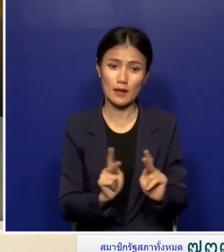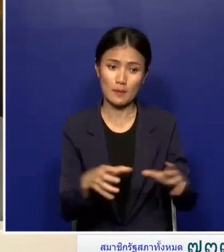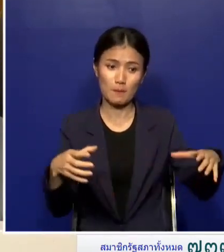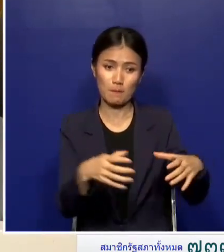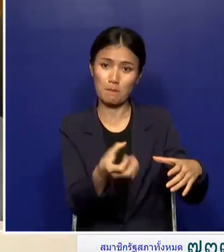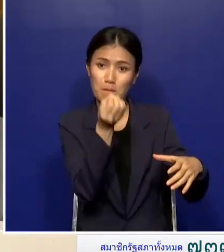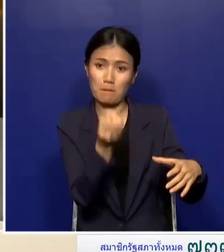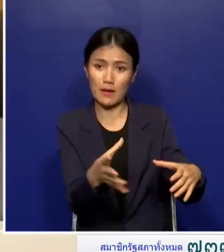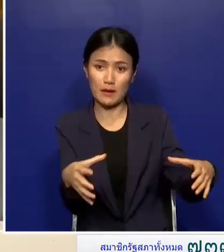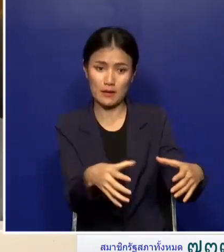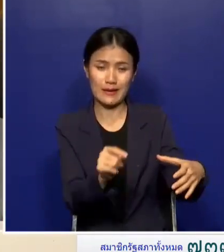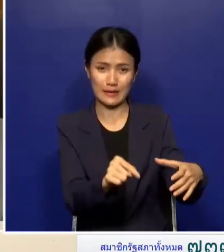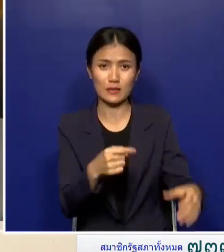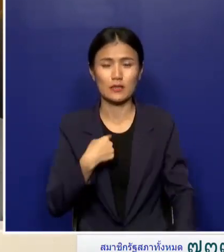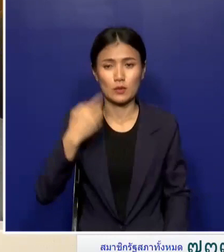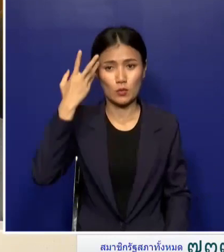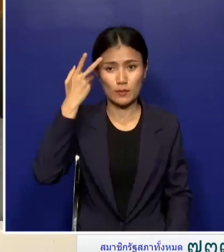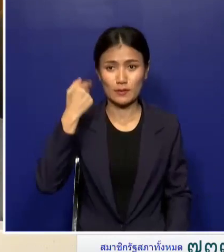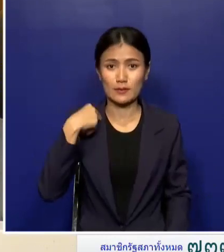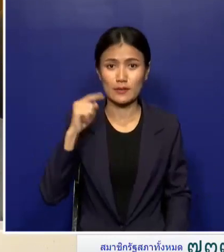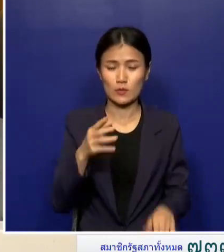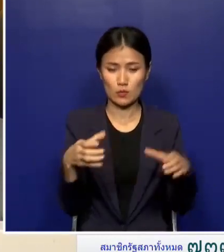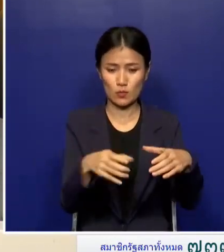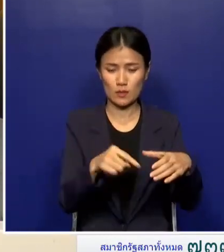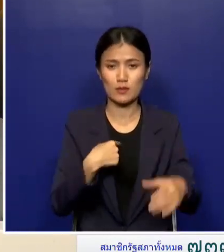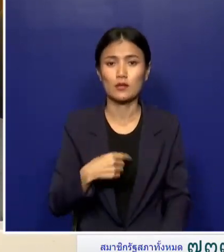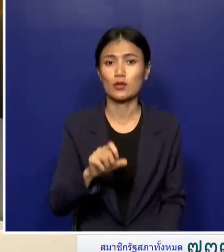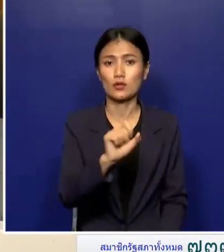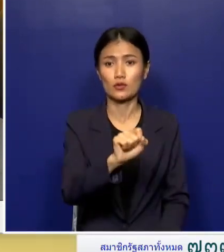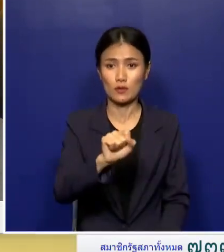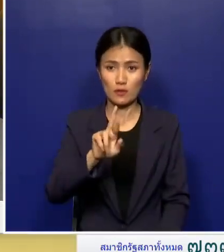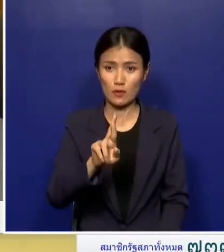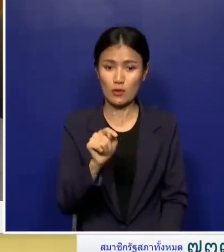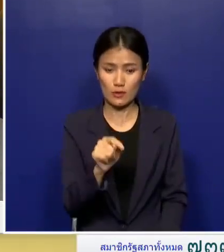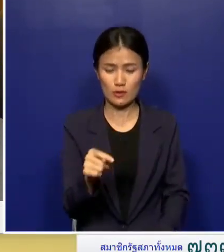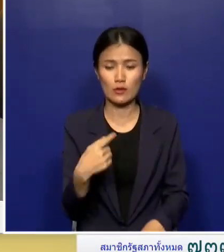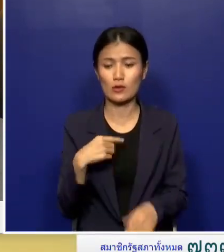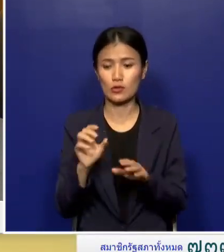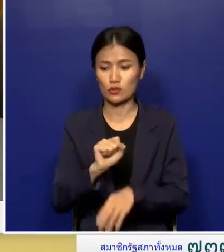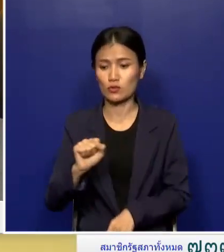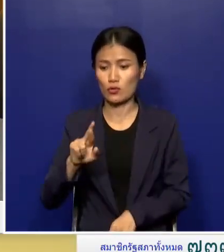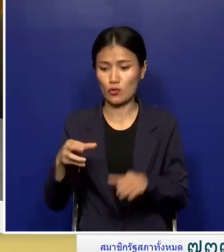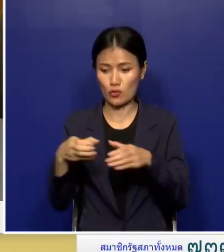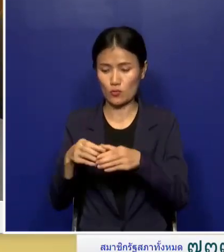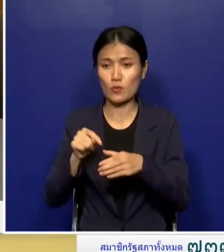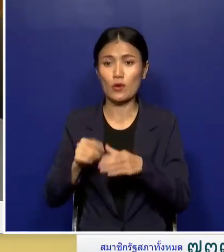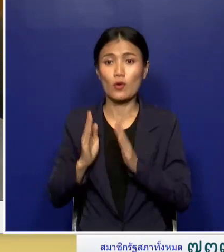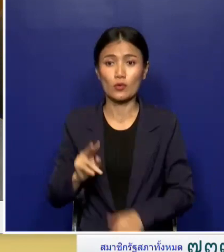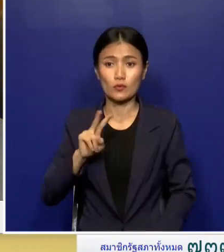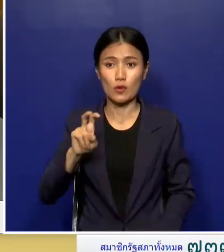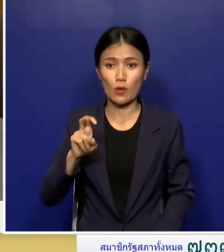าเราจะมีสมาชิกสภาร่างรัฐธรรมนูญหรือสสล.จำนวน200คนมาจากการเลือกตั้งโดยตร